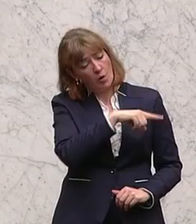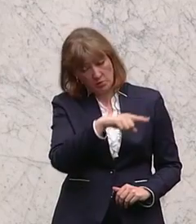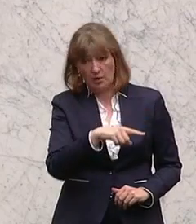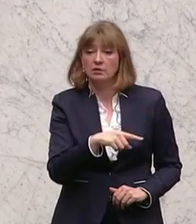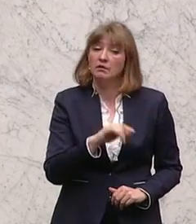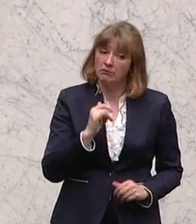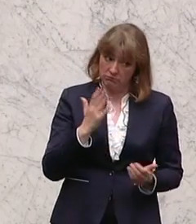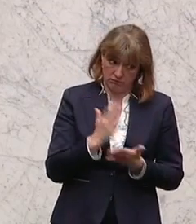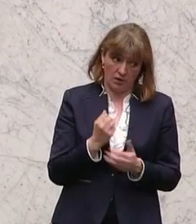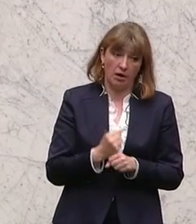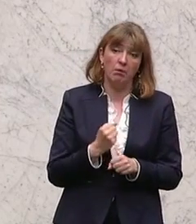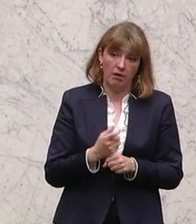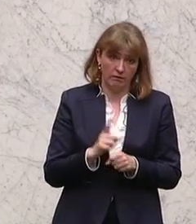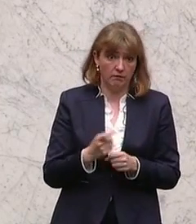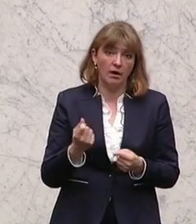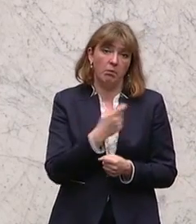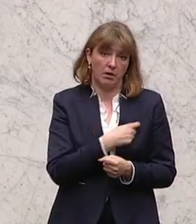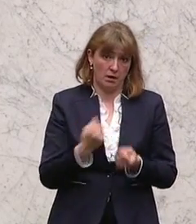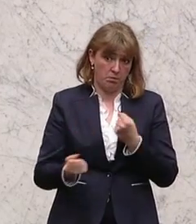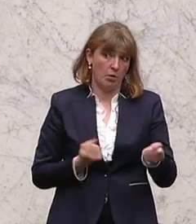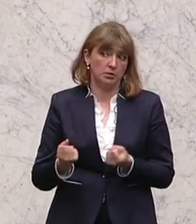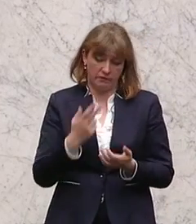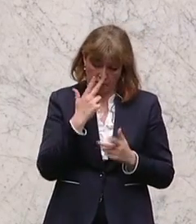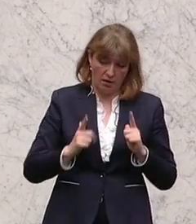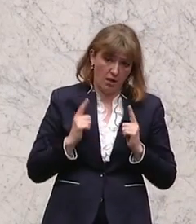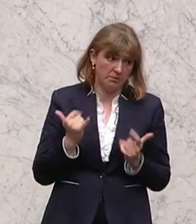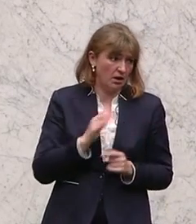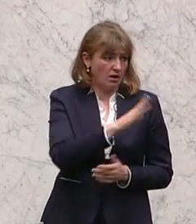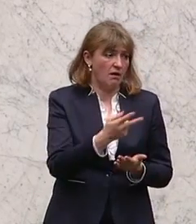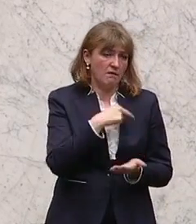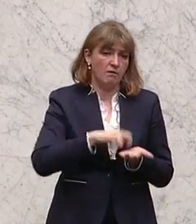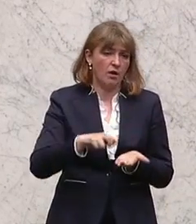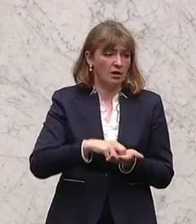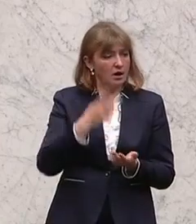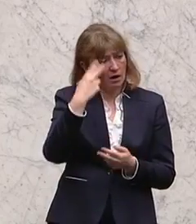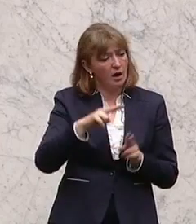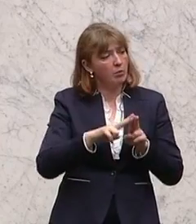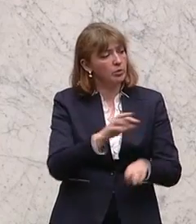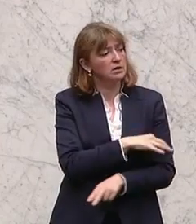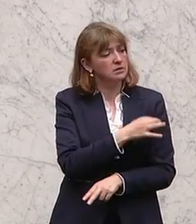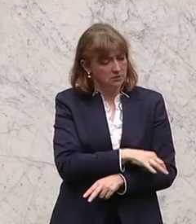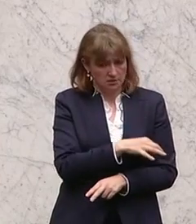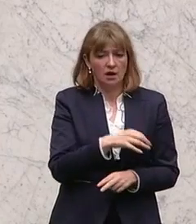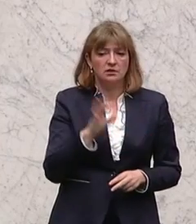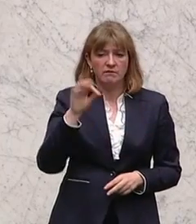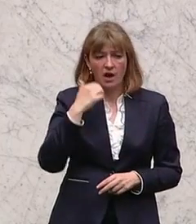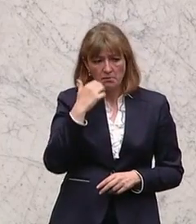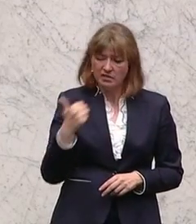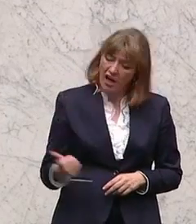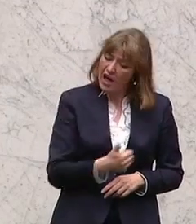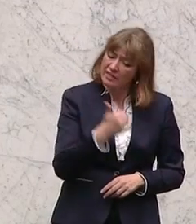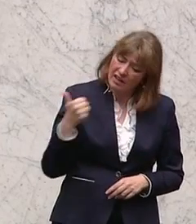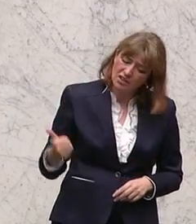wohl Parteipolitik erlebt, etwa als Ihr Vorgänger, der Herr Bundeskanzler Faymann, eine Stunde